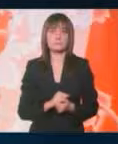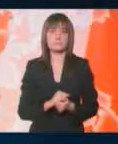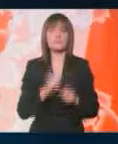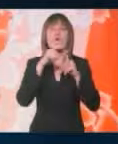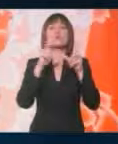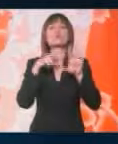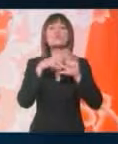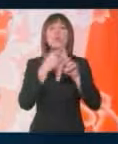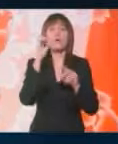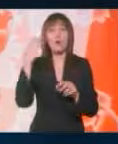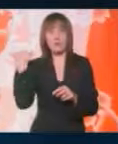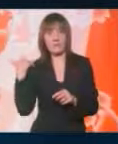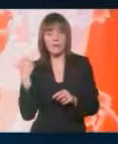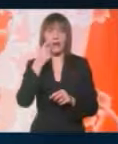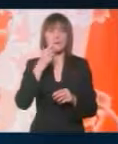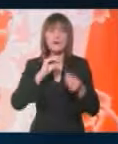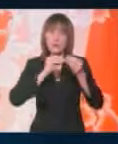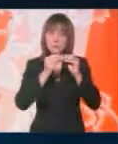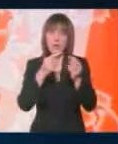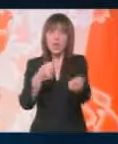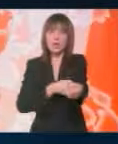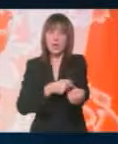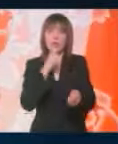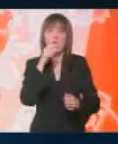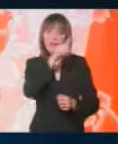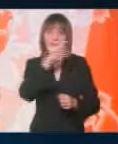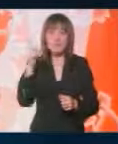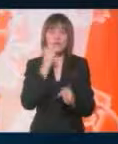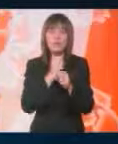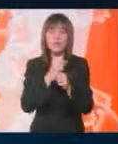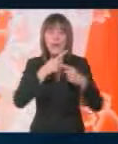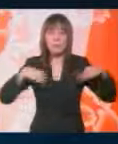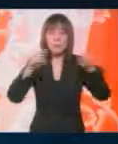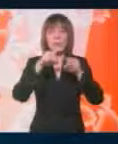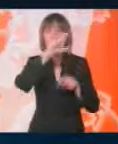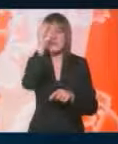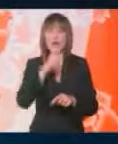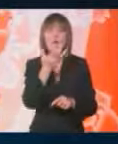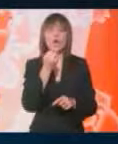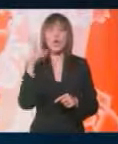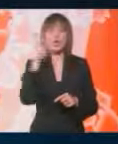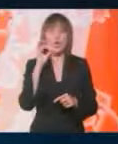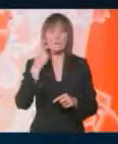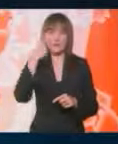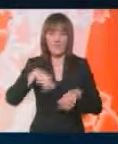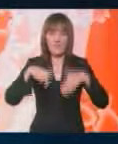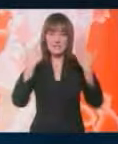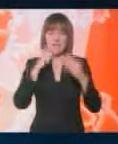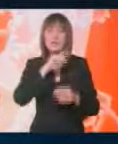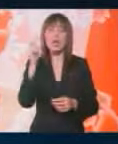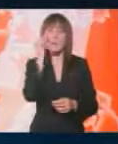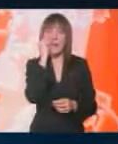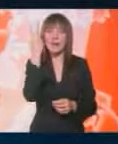Duško Šarić na teret se stavlja da je krijumčario drogu i da je to krivično delo izvršio na teritoriji Italije od oktobra 2007. do